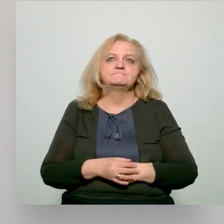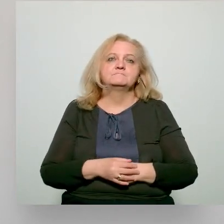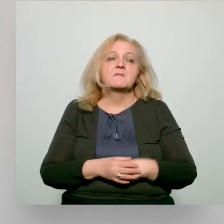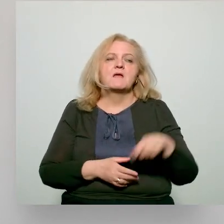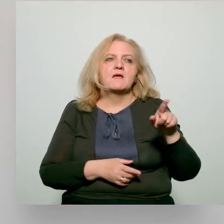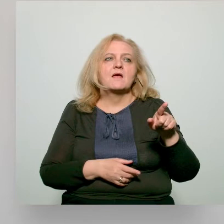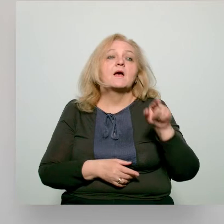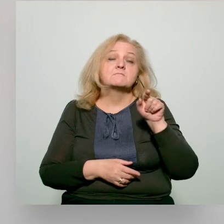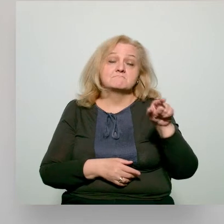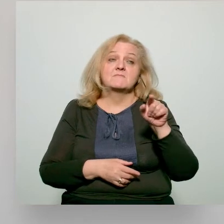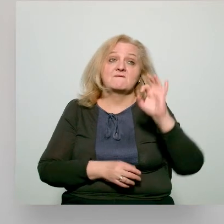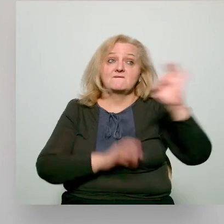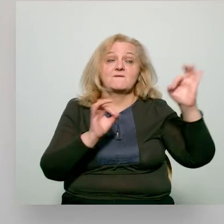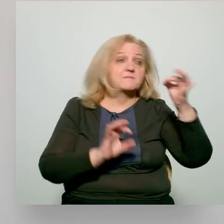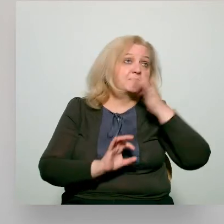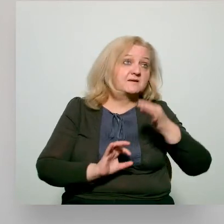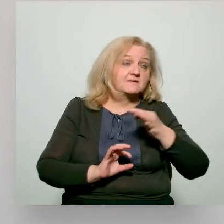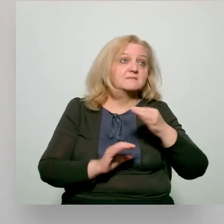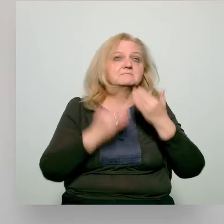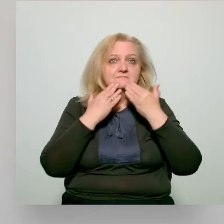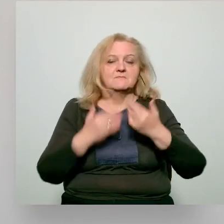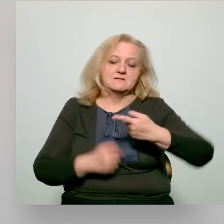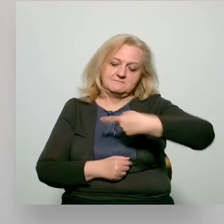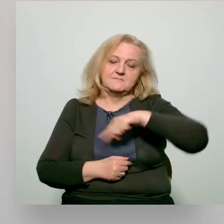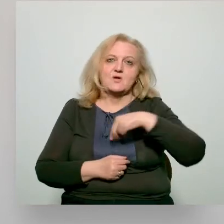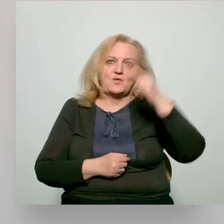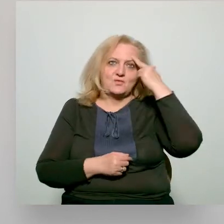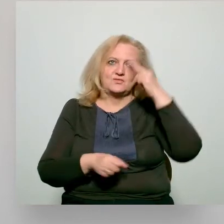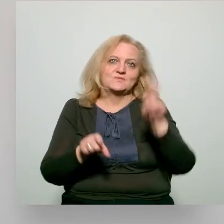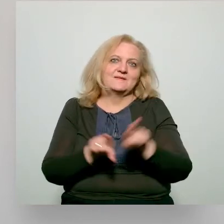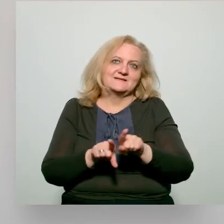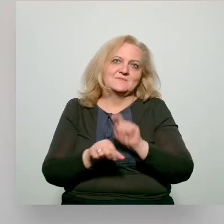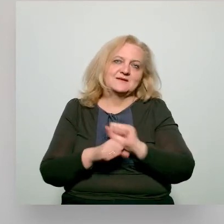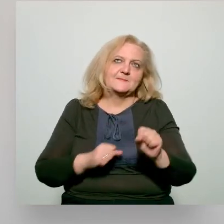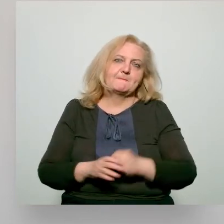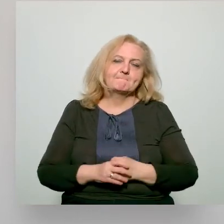zrozumieć, a po drugie, to zawsze jakaś próba